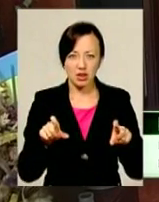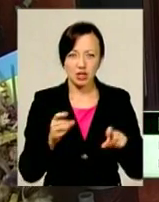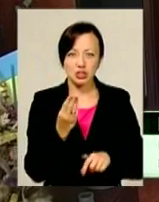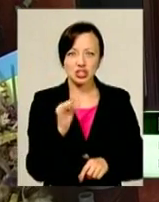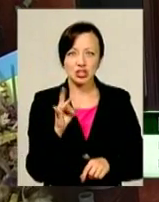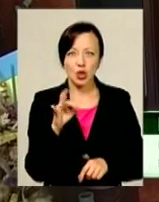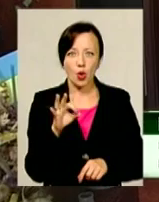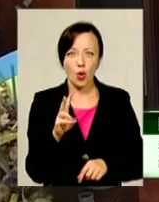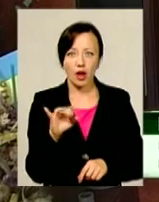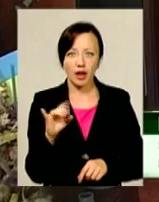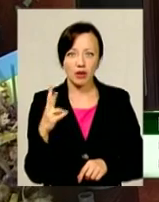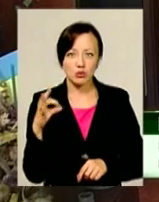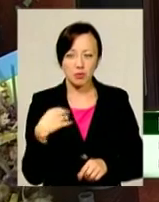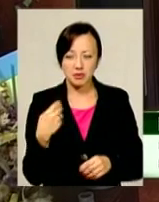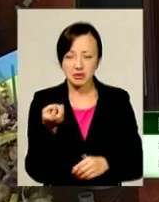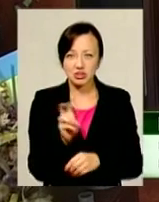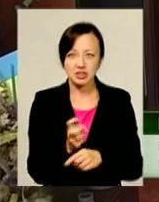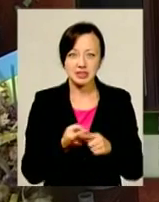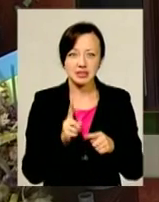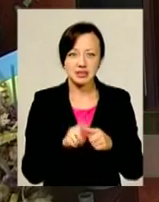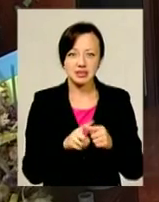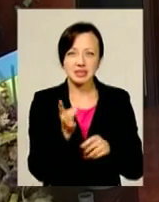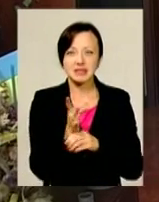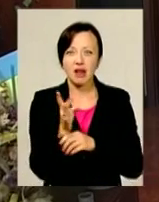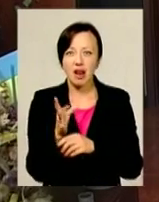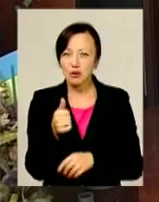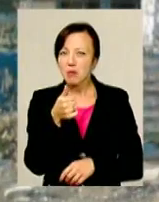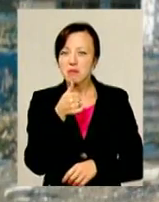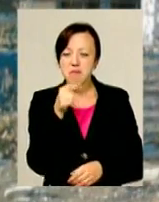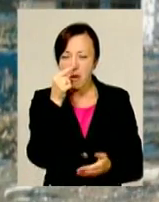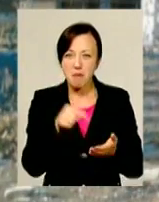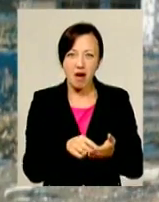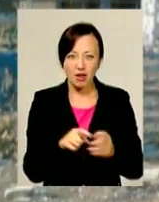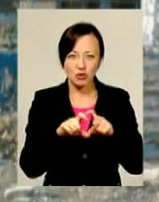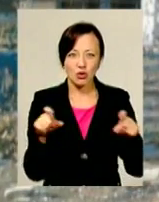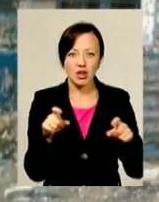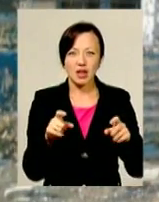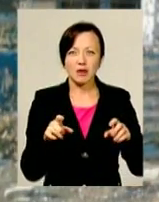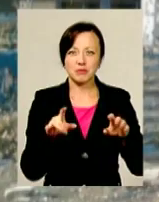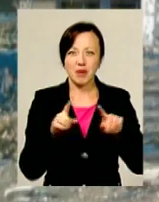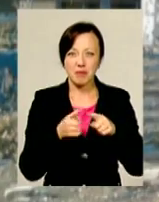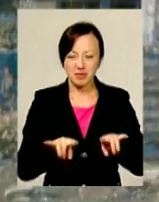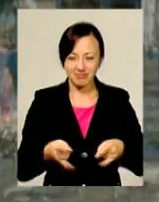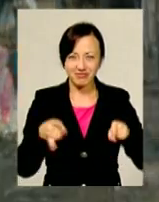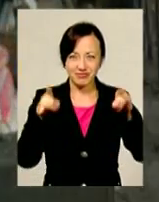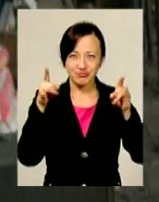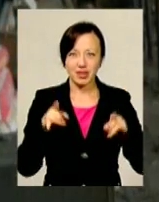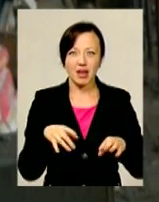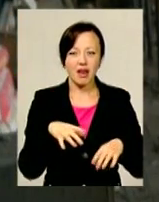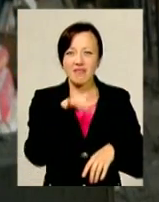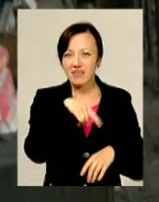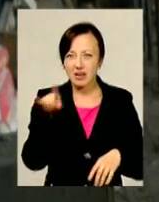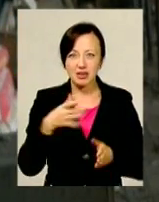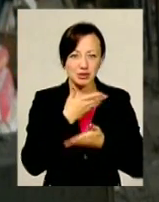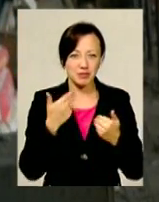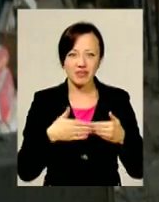Широкінська. Коли ми зайшли, це снаряди попали в школу, там школи решето, ні вікон, ні дверей. Зайшли в директорський